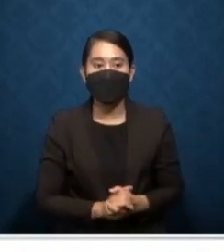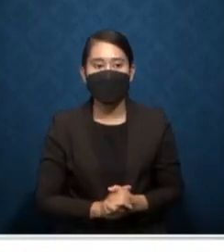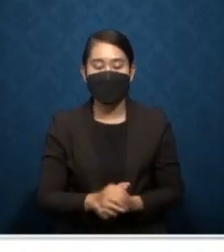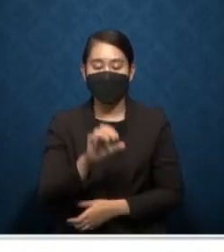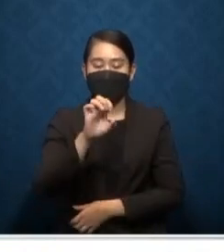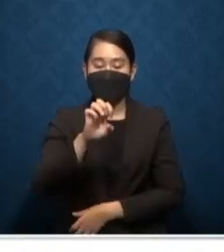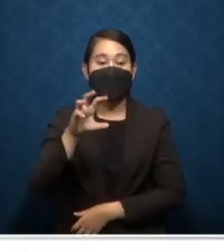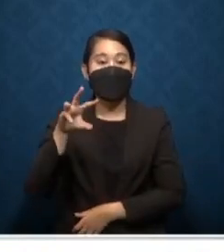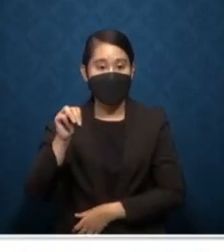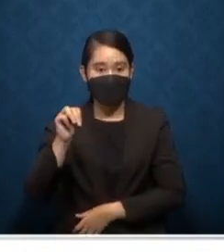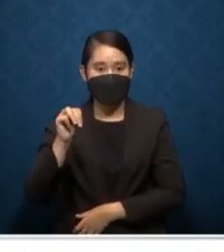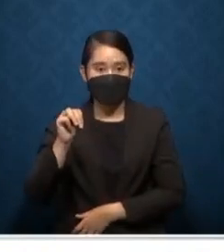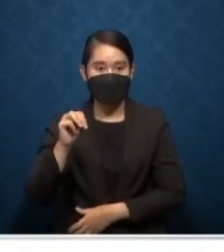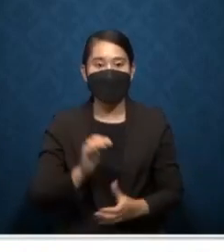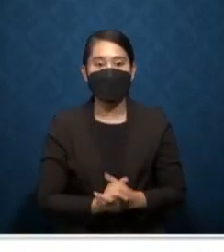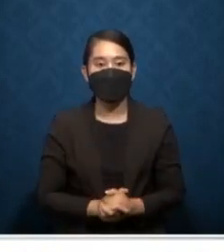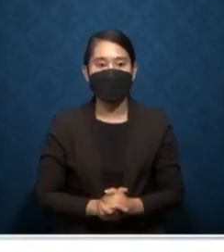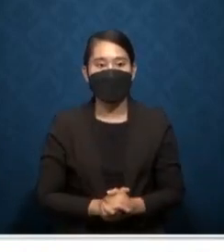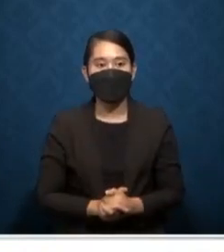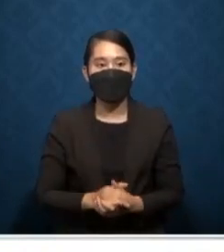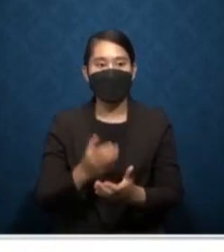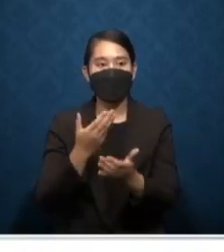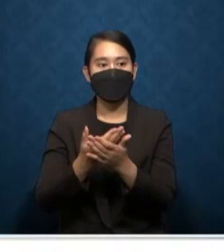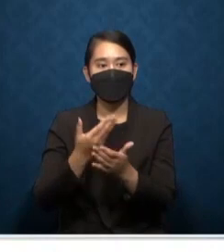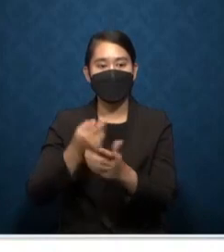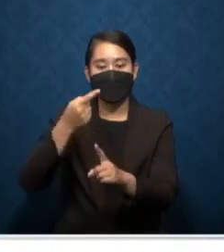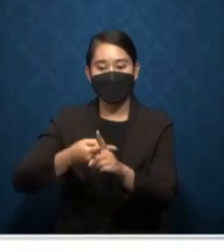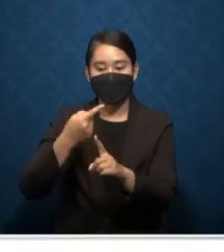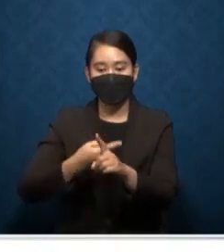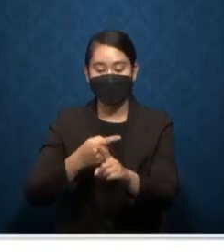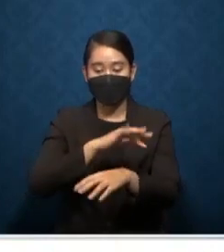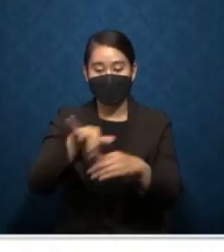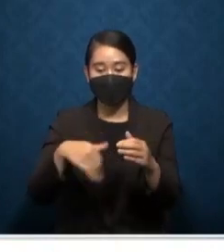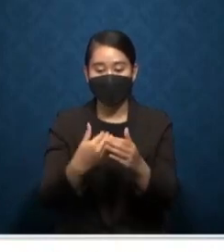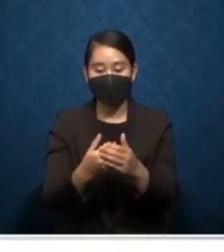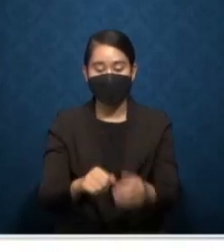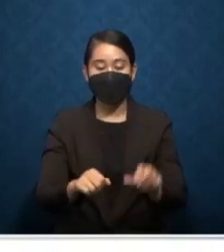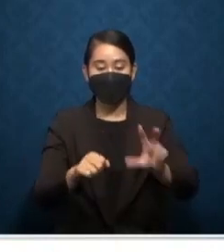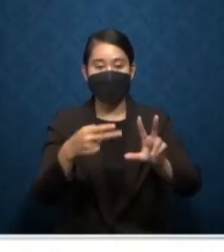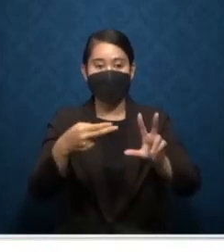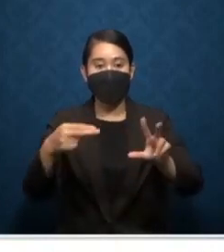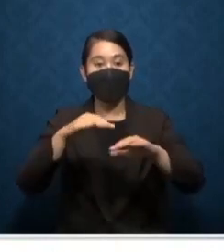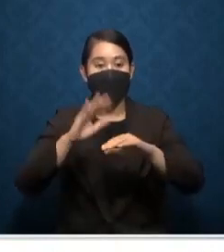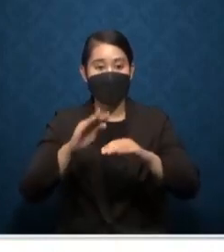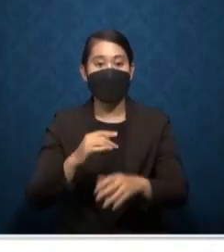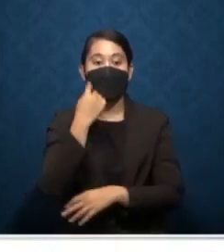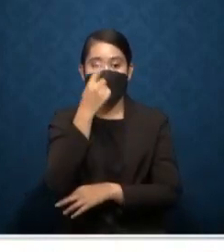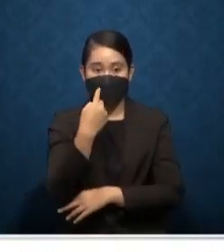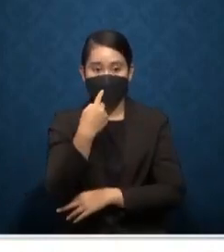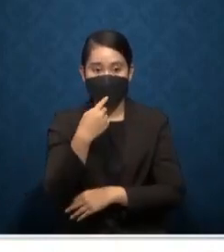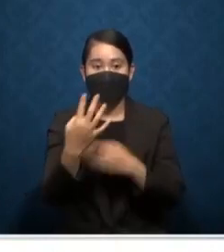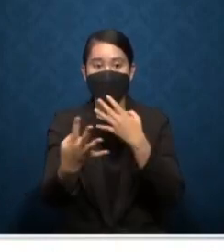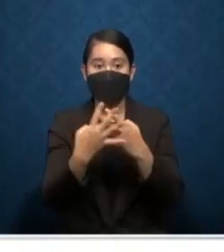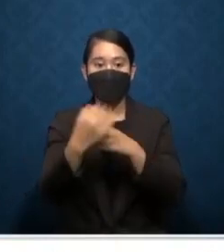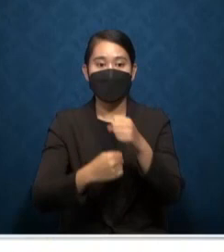EM นี้เราได้เช่ามาประมาณ 3 หมื่นเครองนักโทษที่มีโทษเหลอไม่มาก